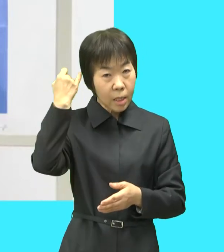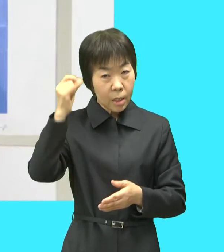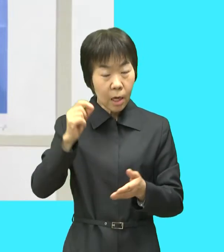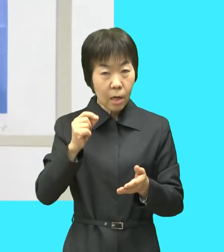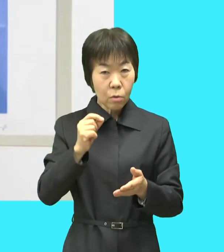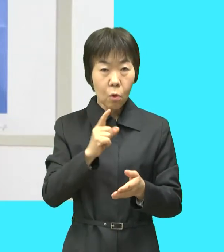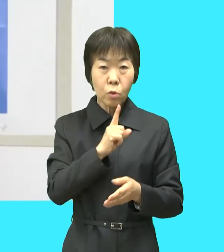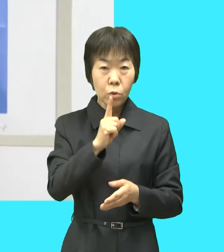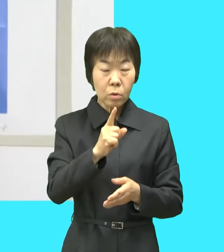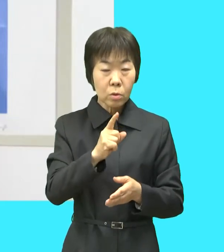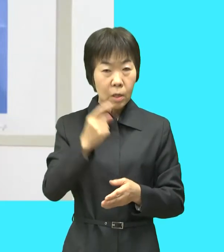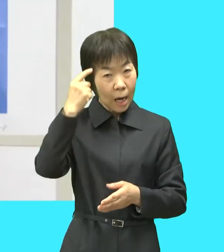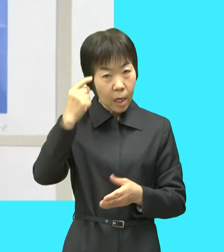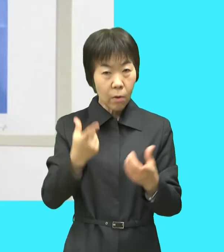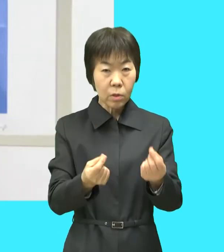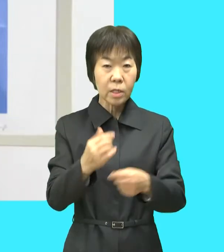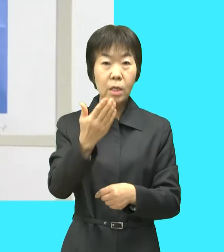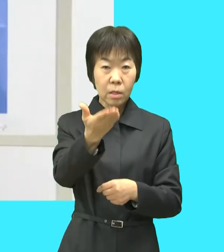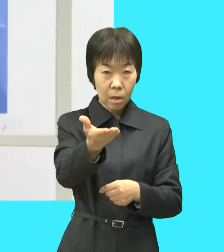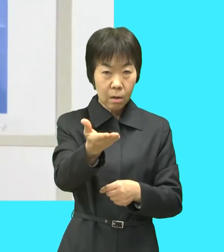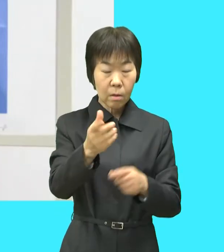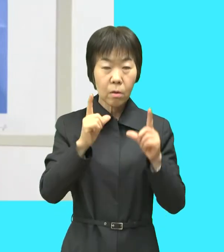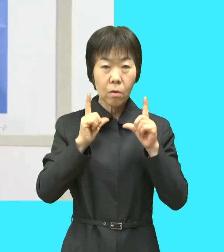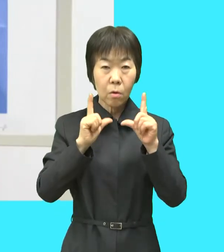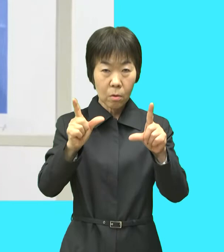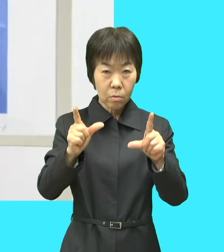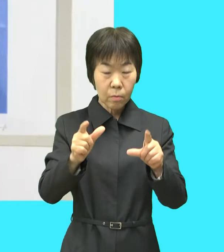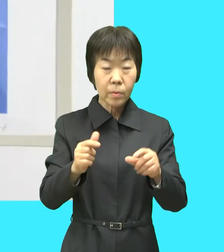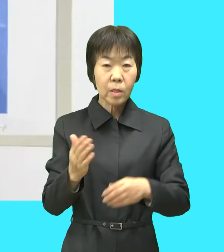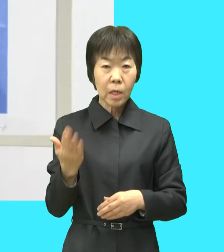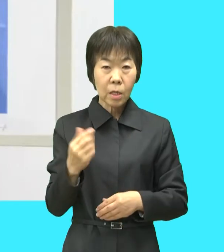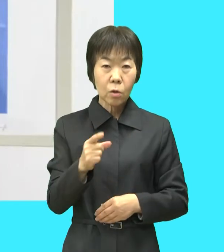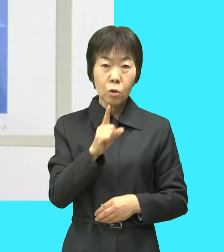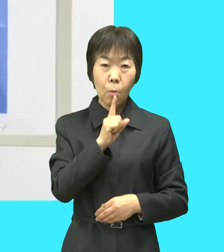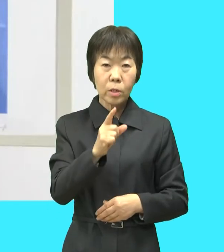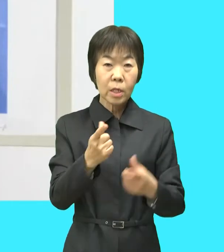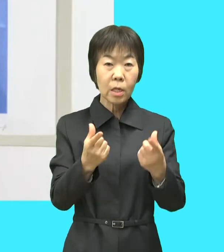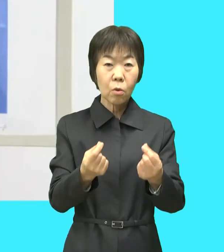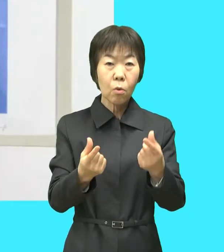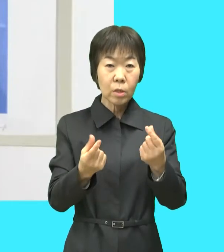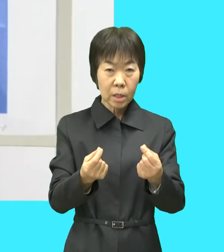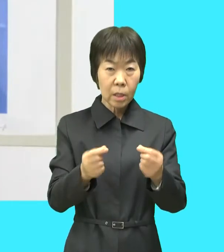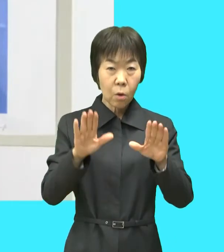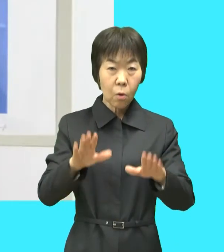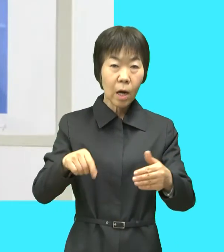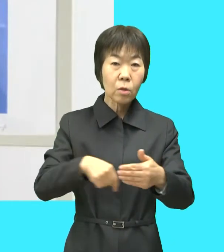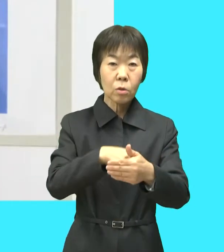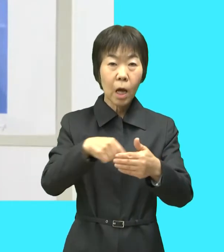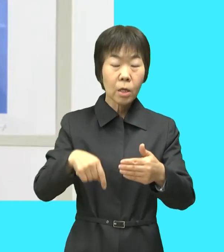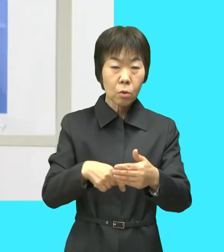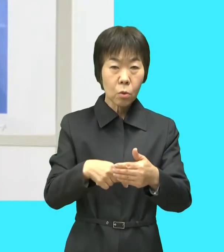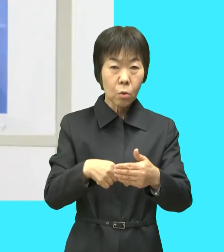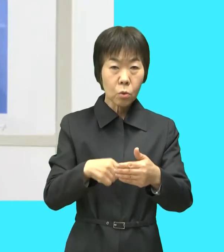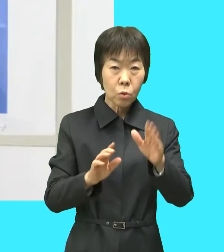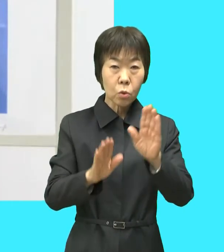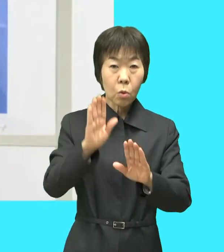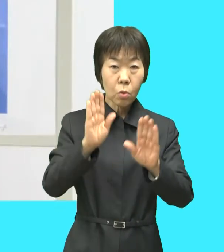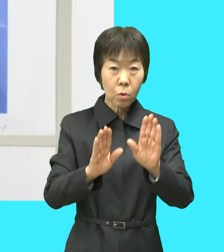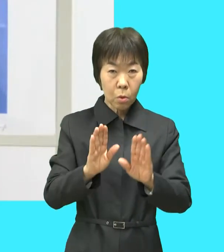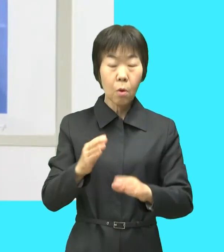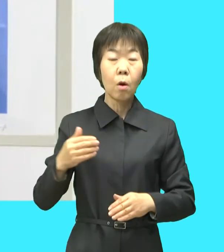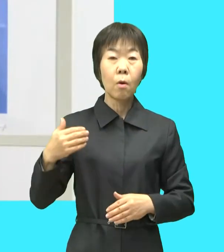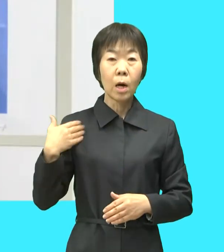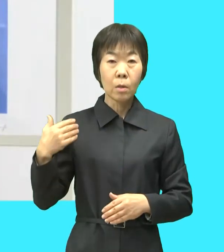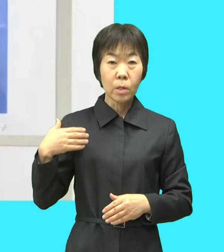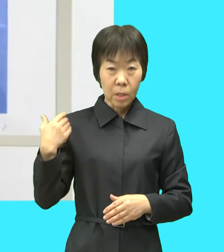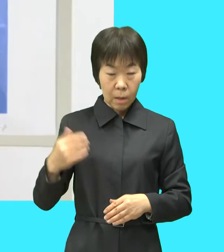わりはないんでしょうか。 まず先ほど申し上げましたように、今回の件、私どもその状況を承知